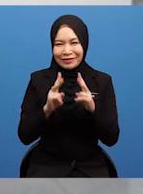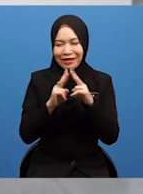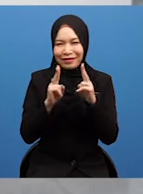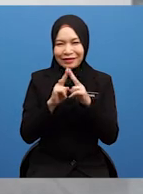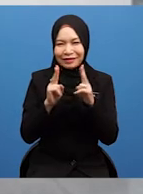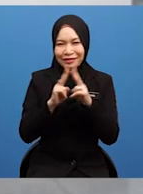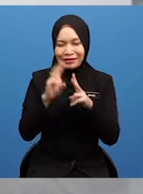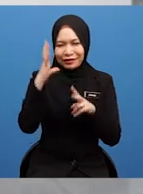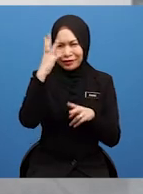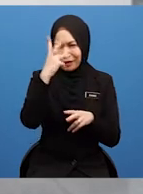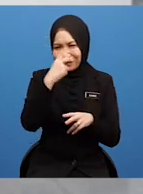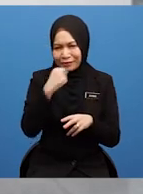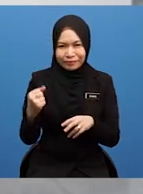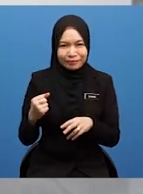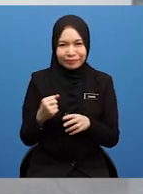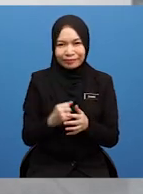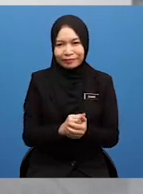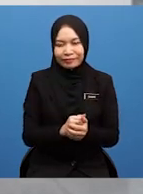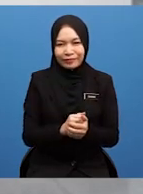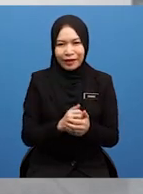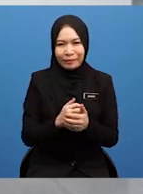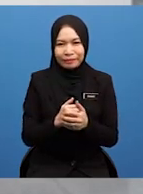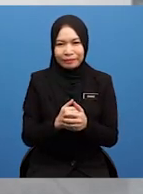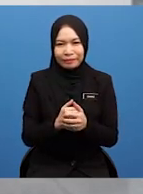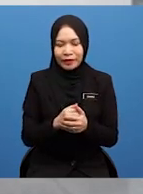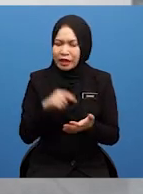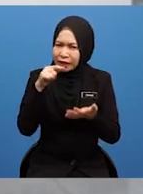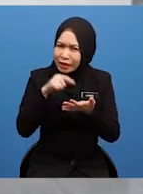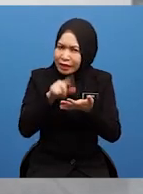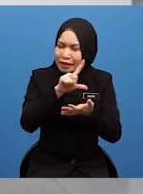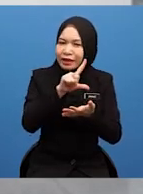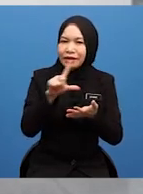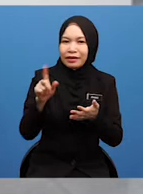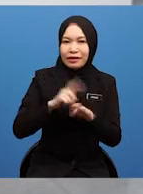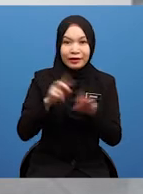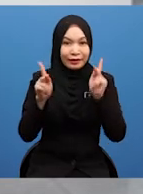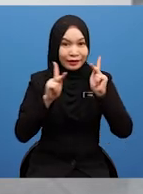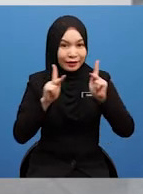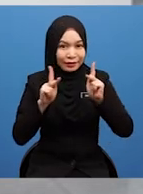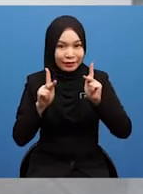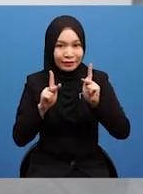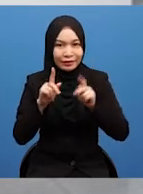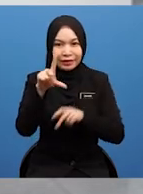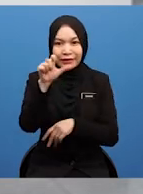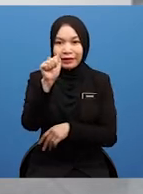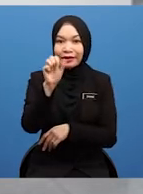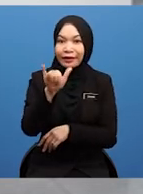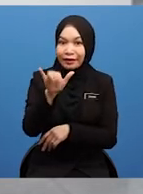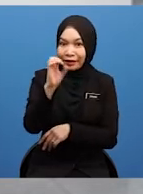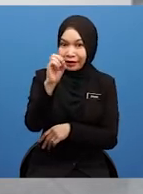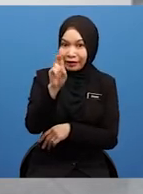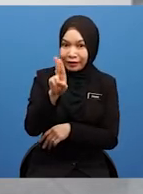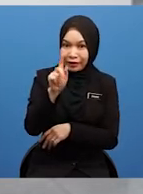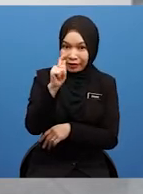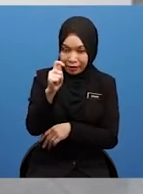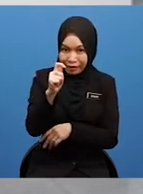teknologi yang mantap sekali Inilah yang dikatakan sebagai layout Growing Up tepat